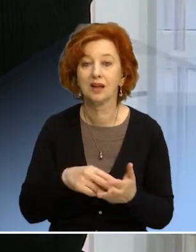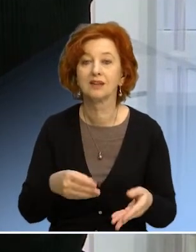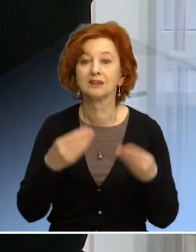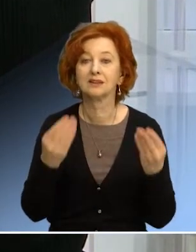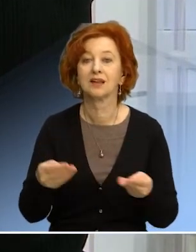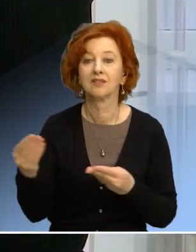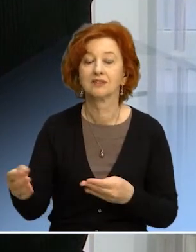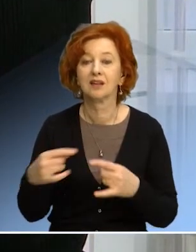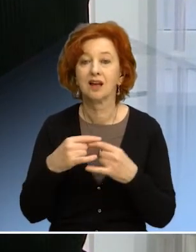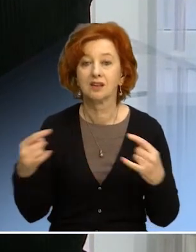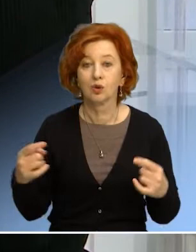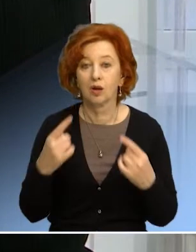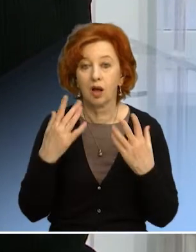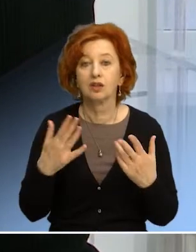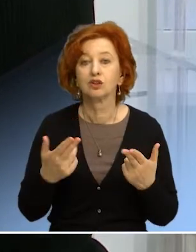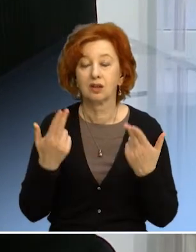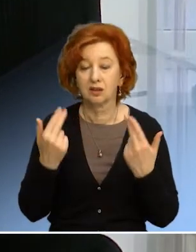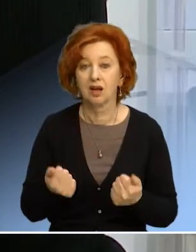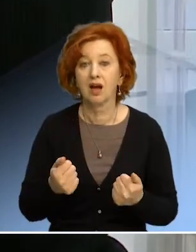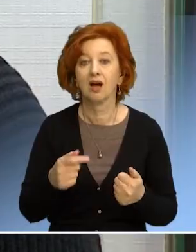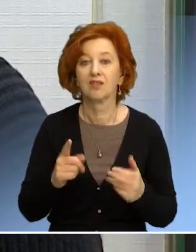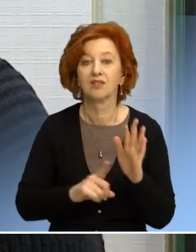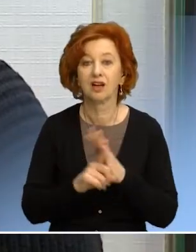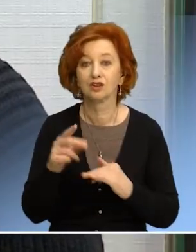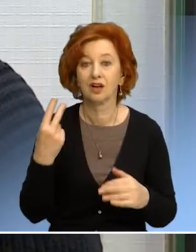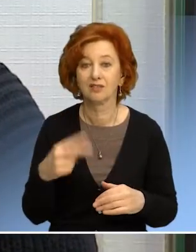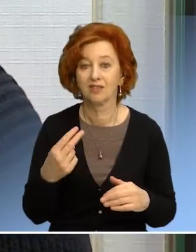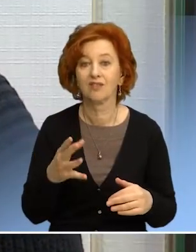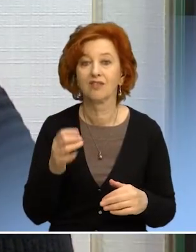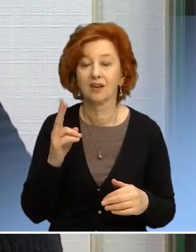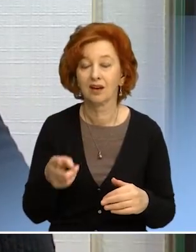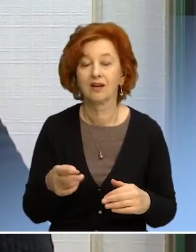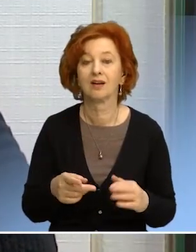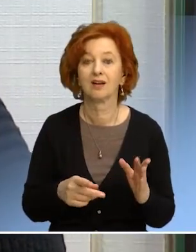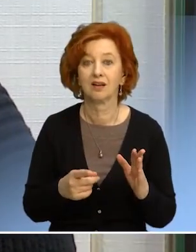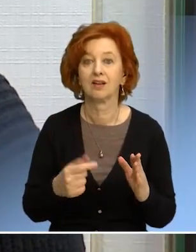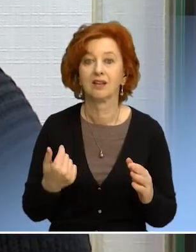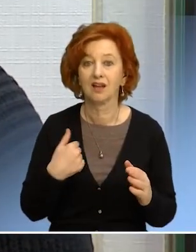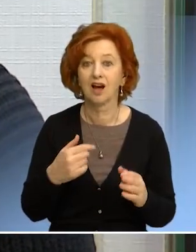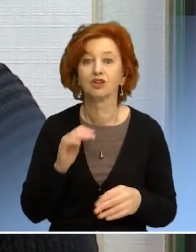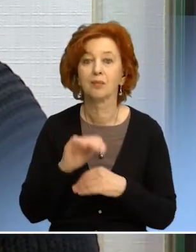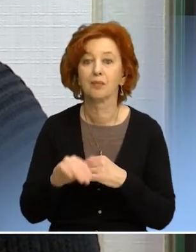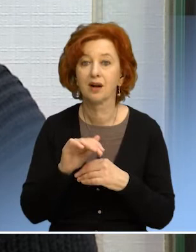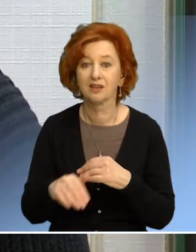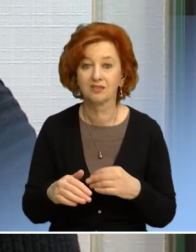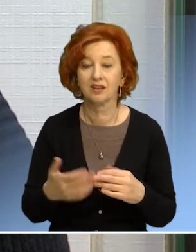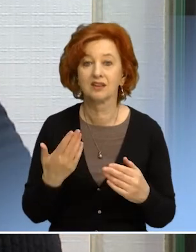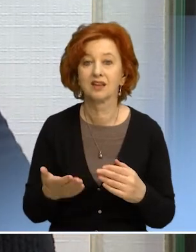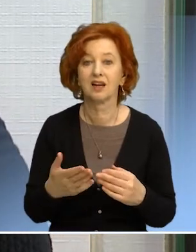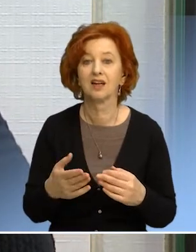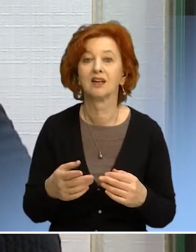которая ставится на стол? Ну, безусловно, да. Хотя к началу 20 века наши